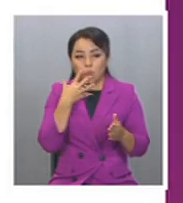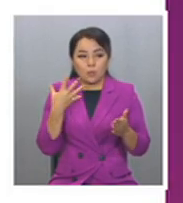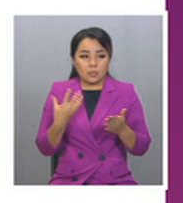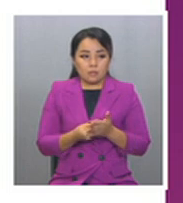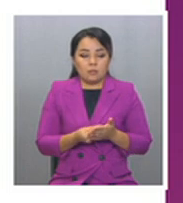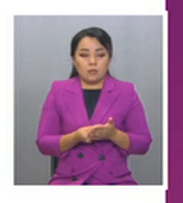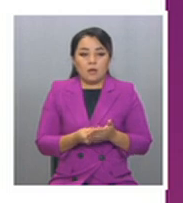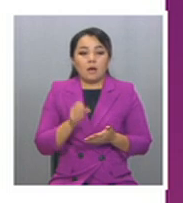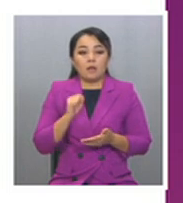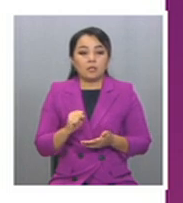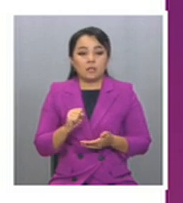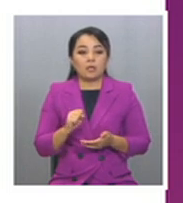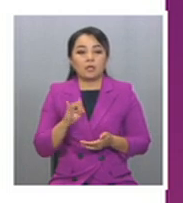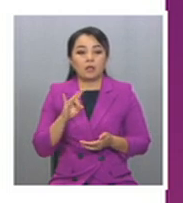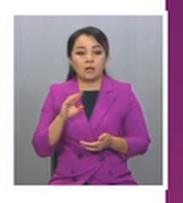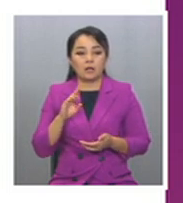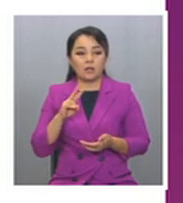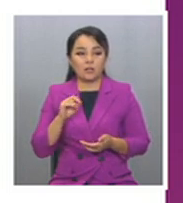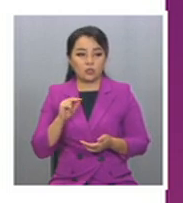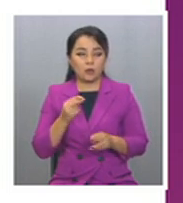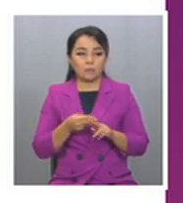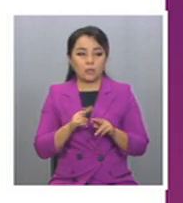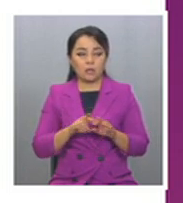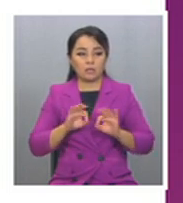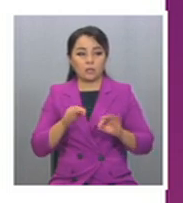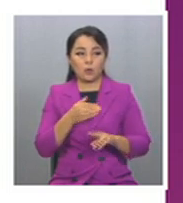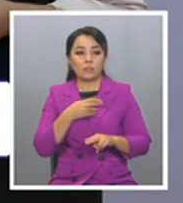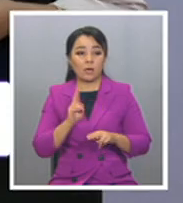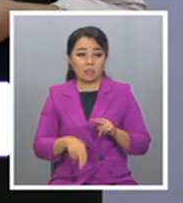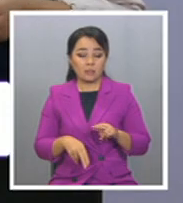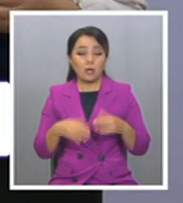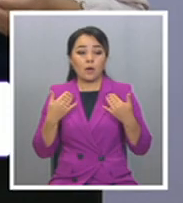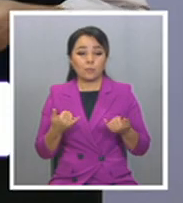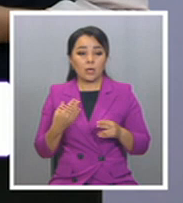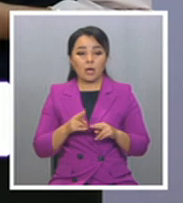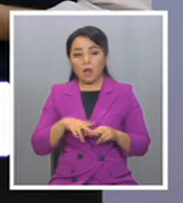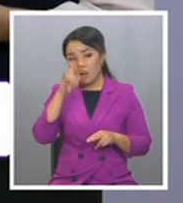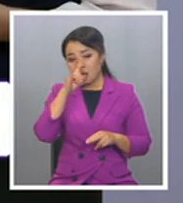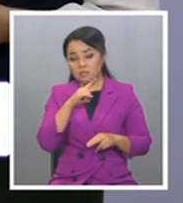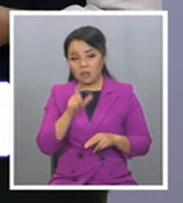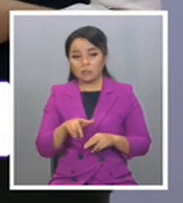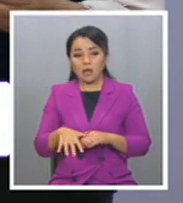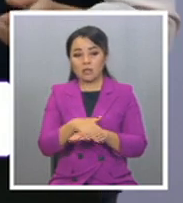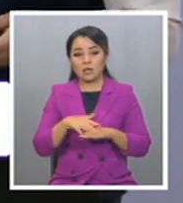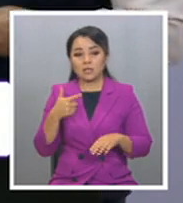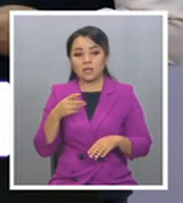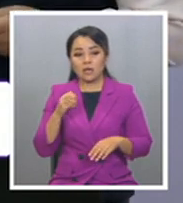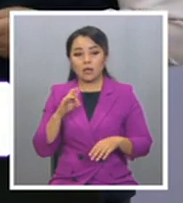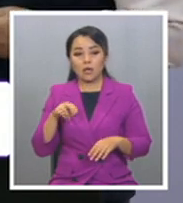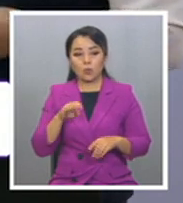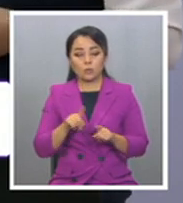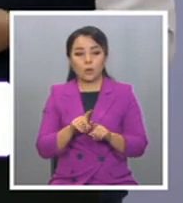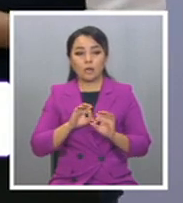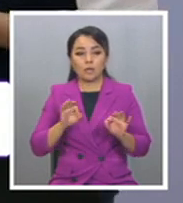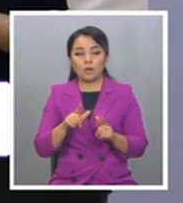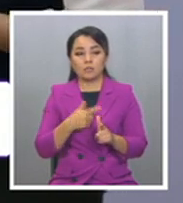өзіміздің Александр Ираклич Левшинмен аяқтайық, себебі қазақ даласының Геродоты деп аталып кеткендігін